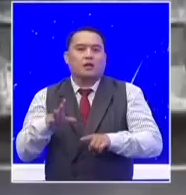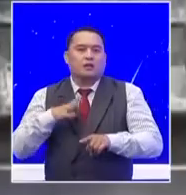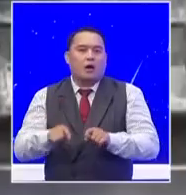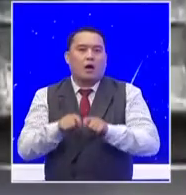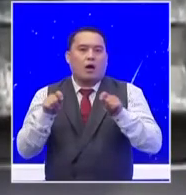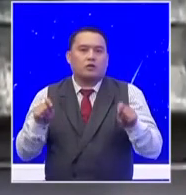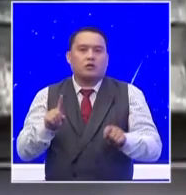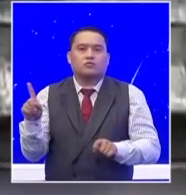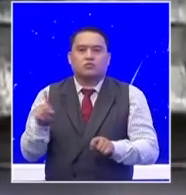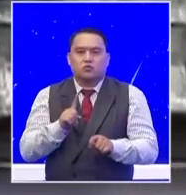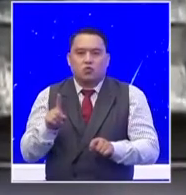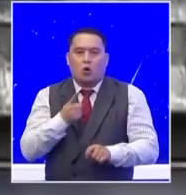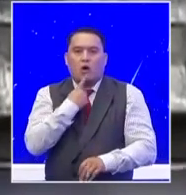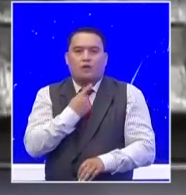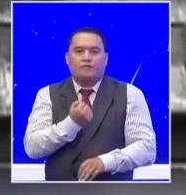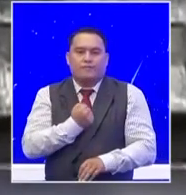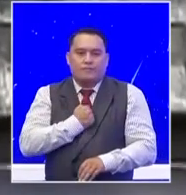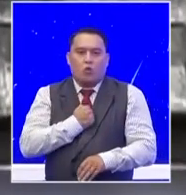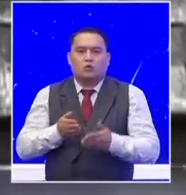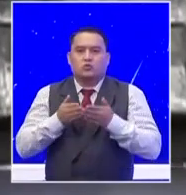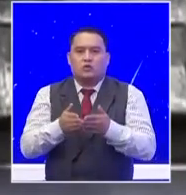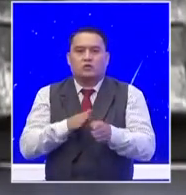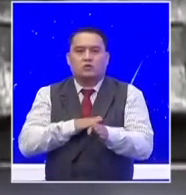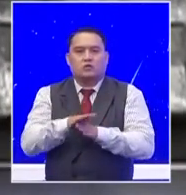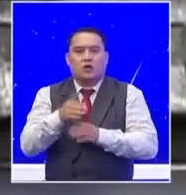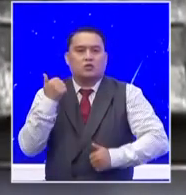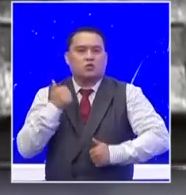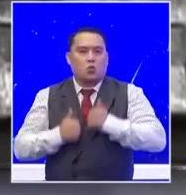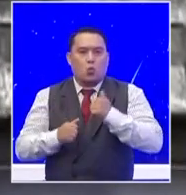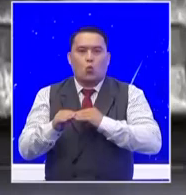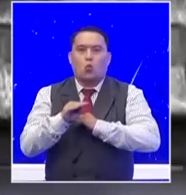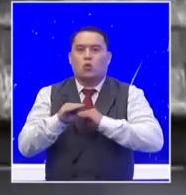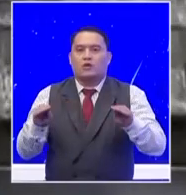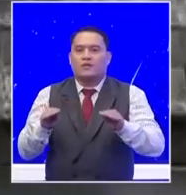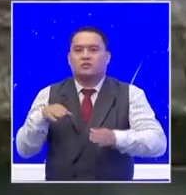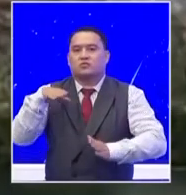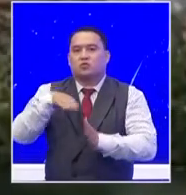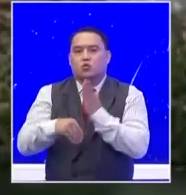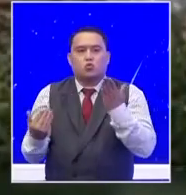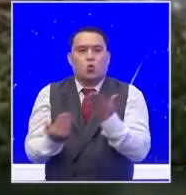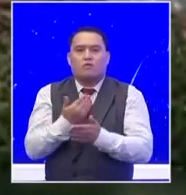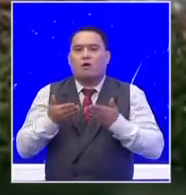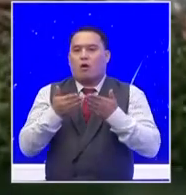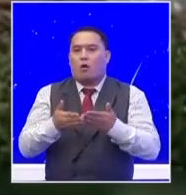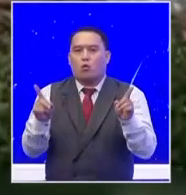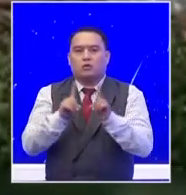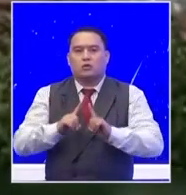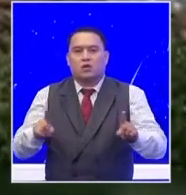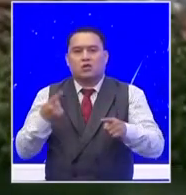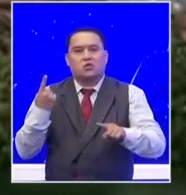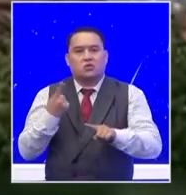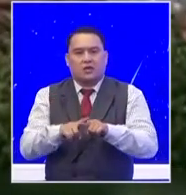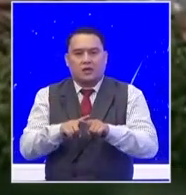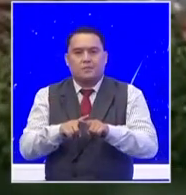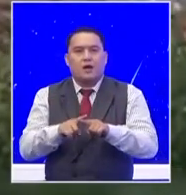он отметил, что МВФ достойно выполняет свои задачи. Уровень растет, в его составе новейшие корабли и уникальные образцы